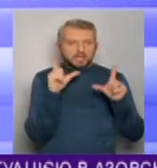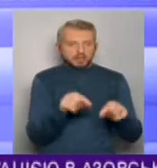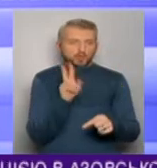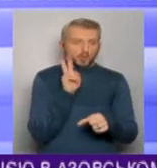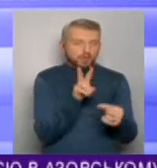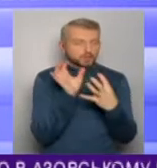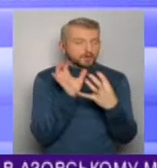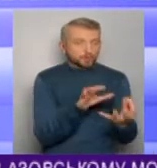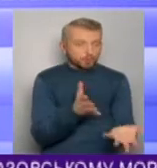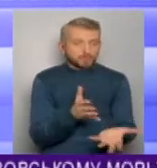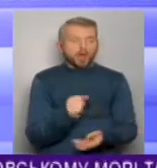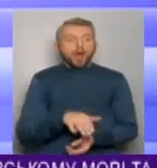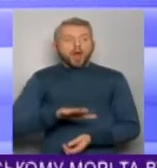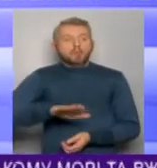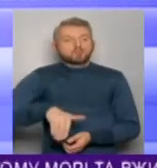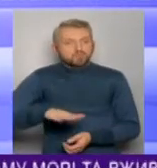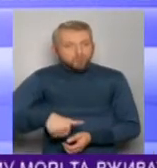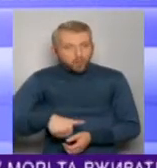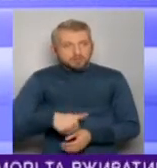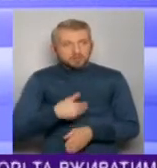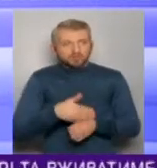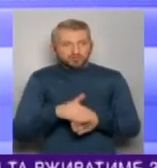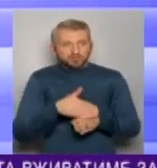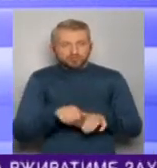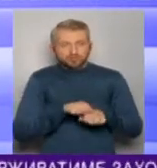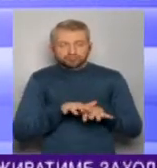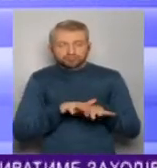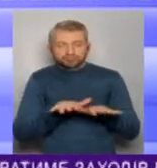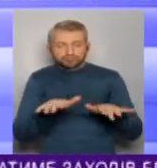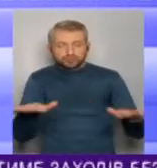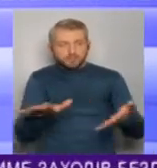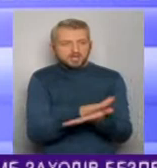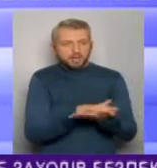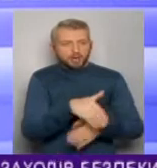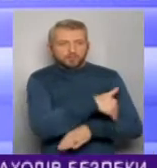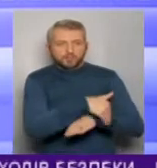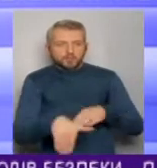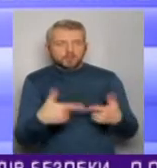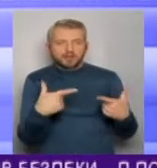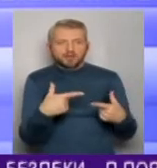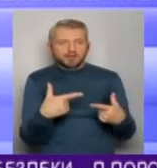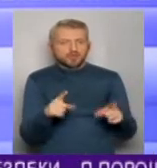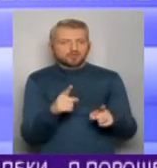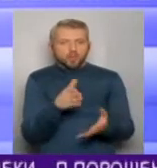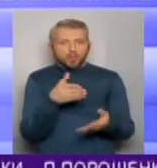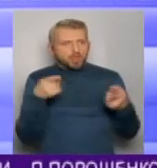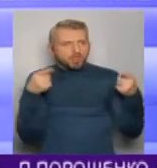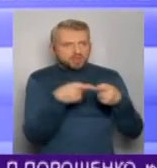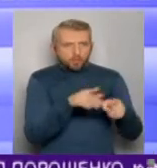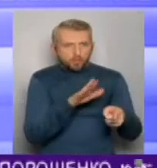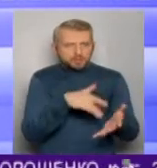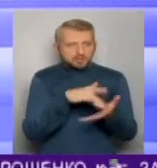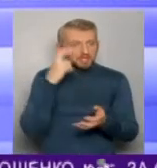користування, а потім вже ми поступово і прибираємо ті вулиці, які не є околицею міста Києва, але